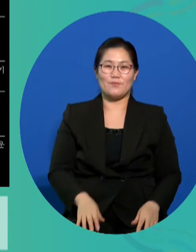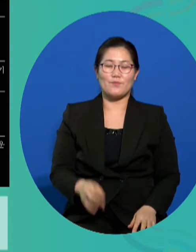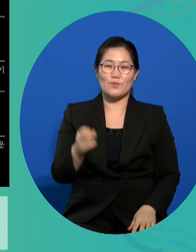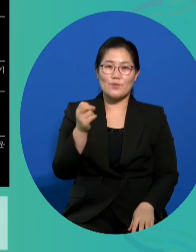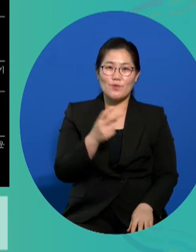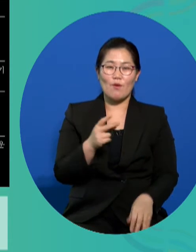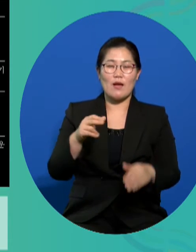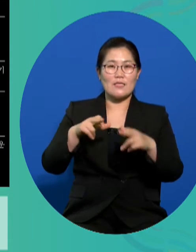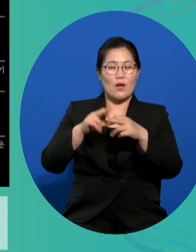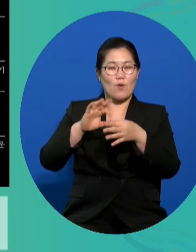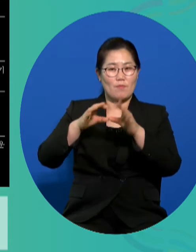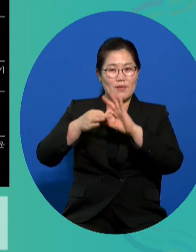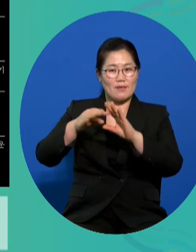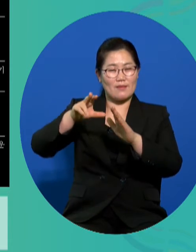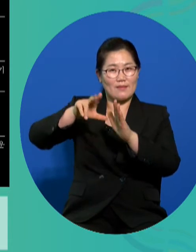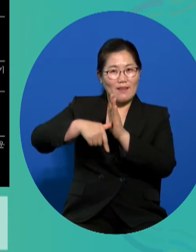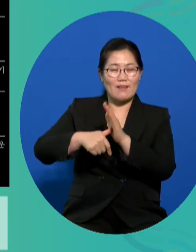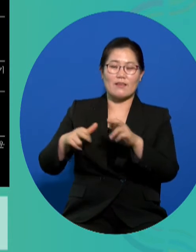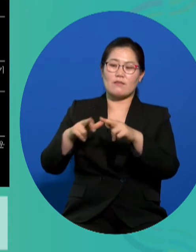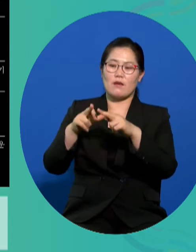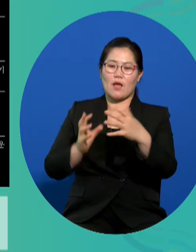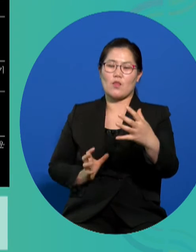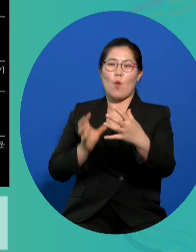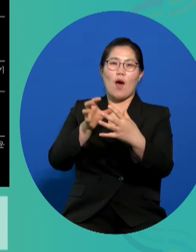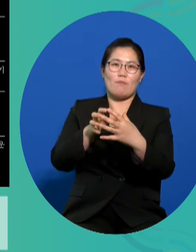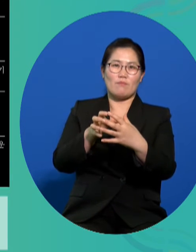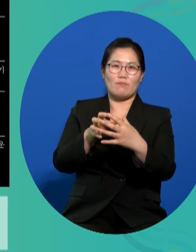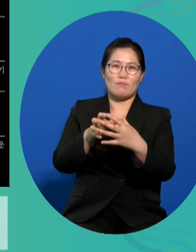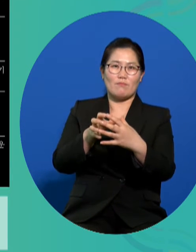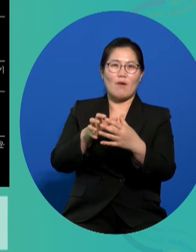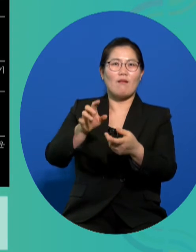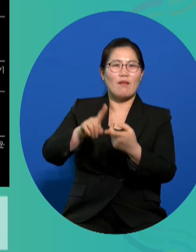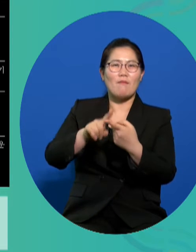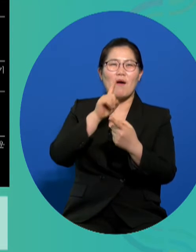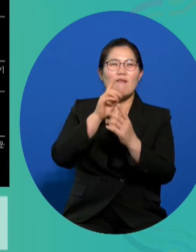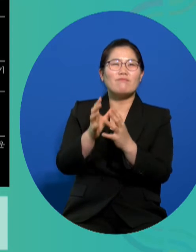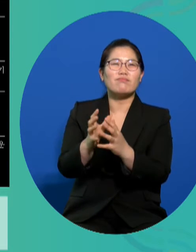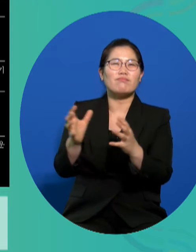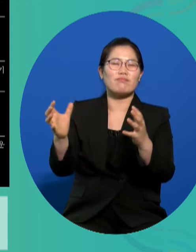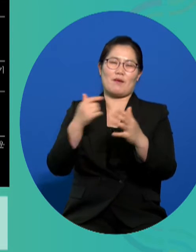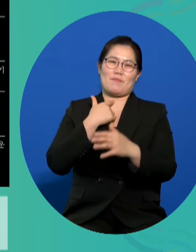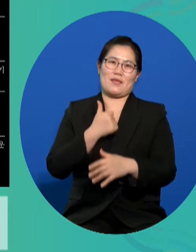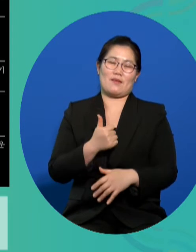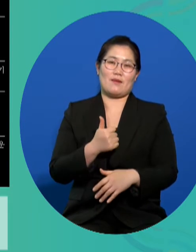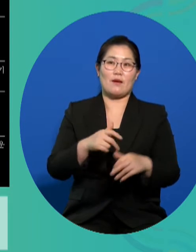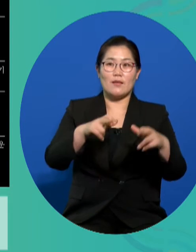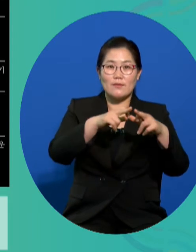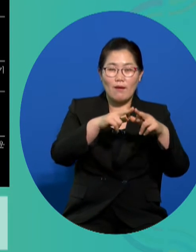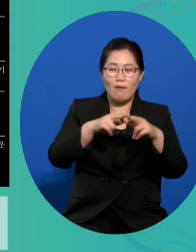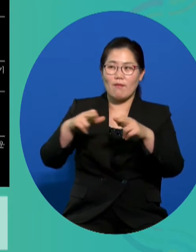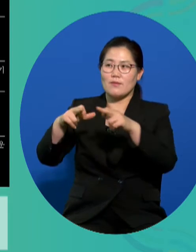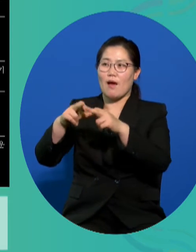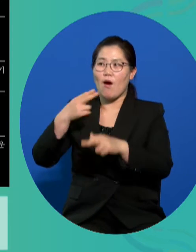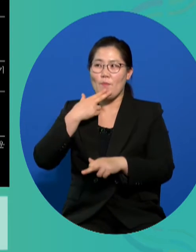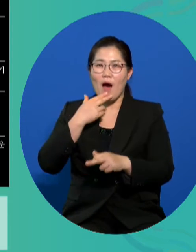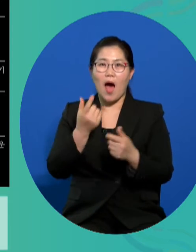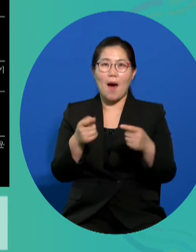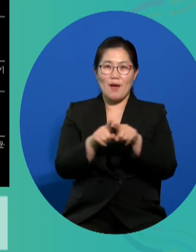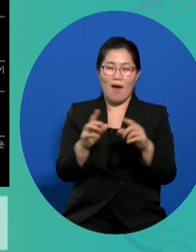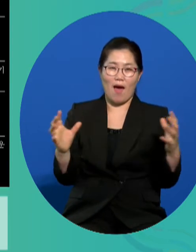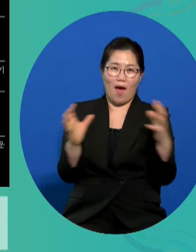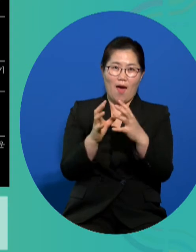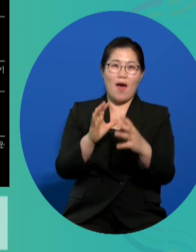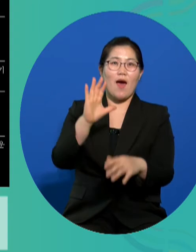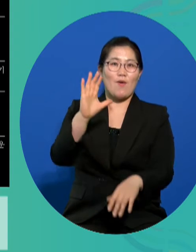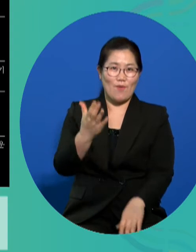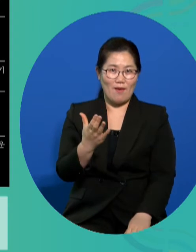문제들, 사회 통합 문제들, 궁극적으로는 우리가 이제 장애인, 비장애인 통합 사회로 나가야 된다고 저는 생각을